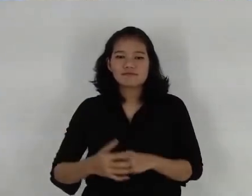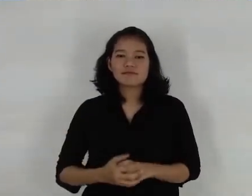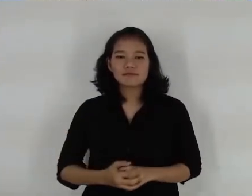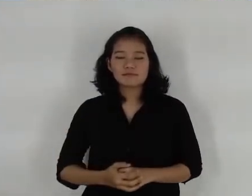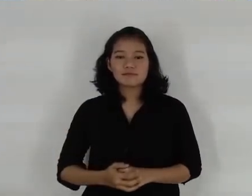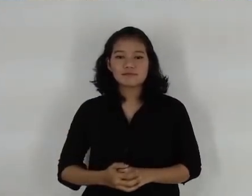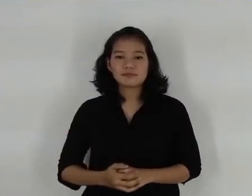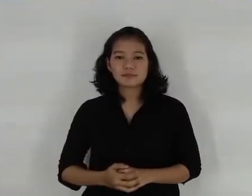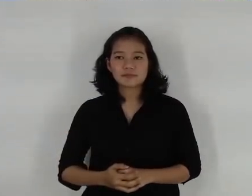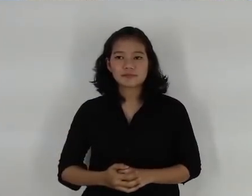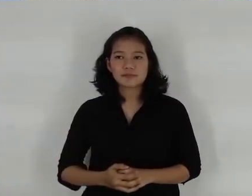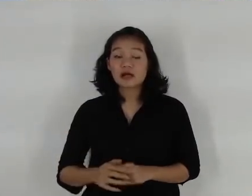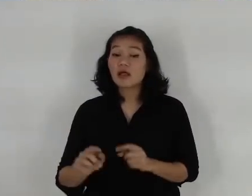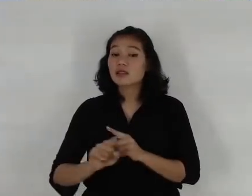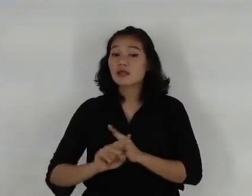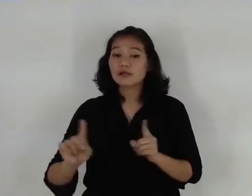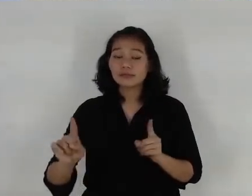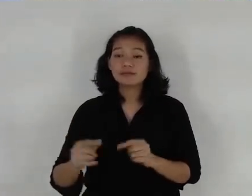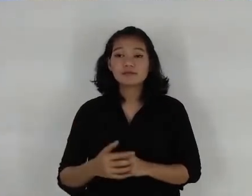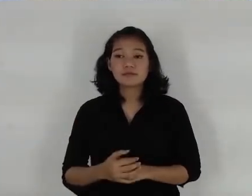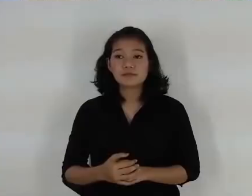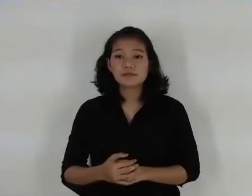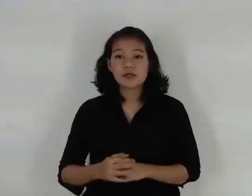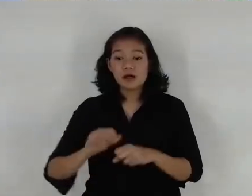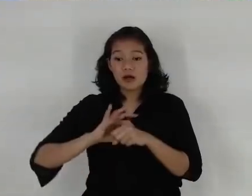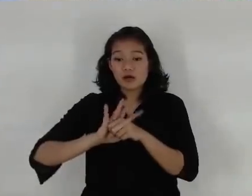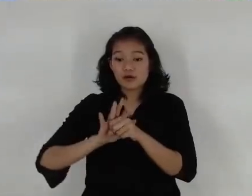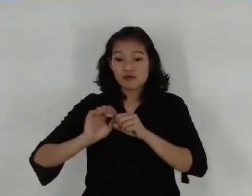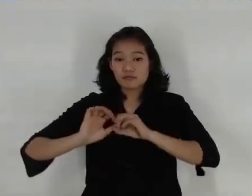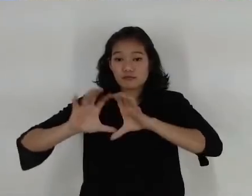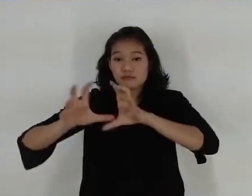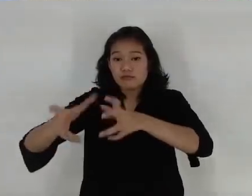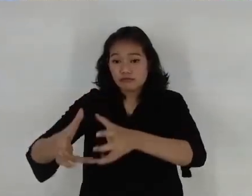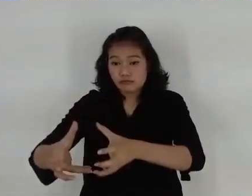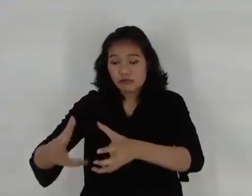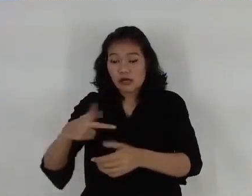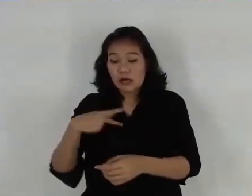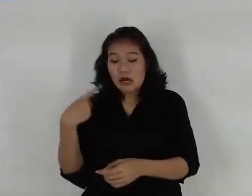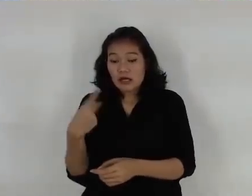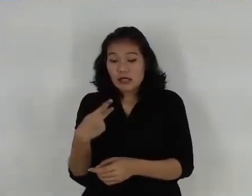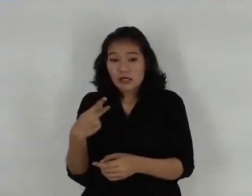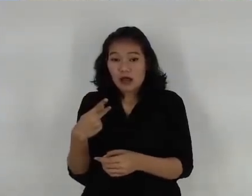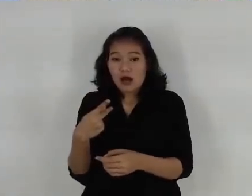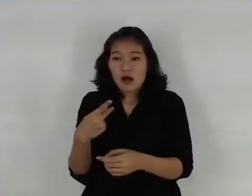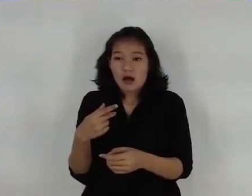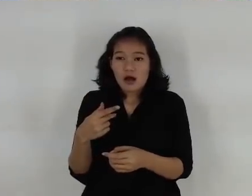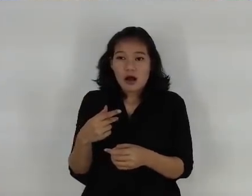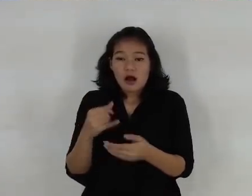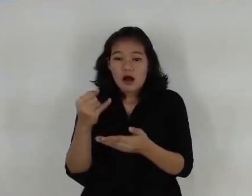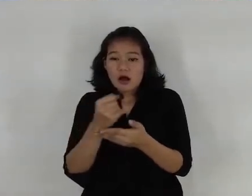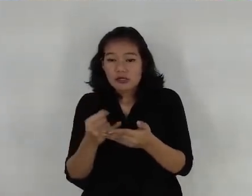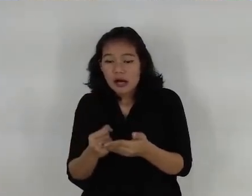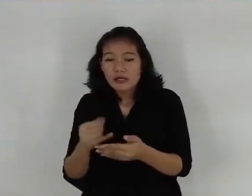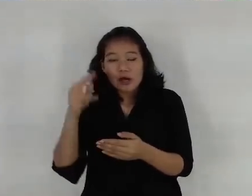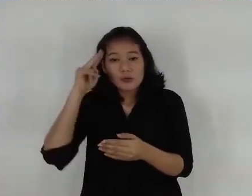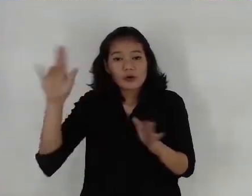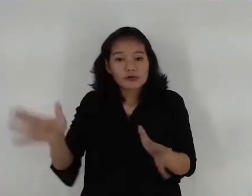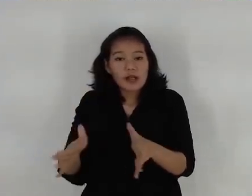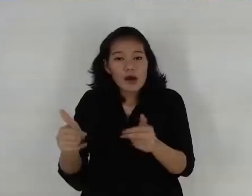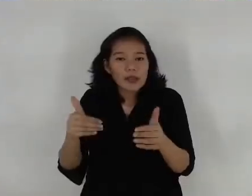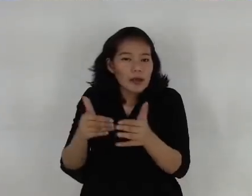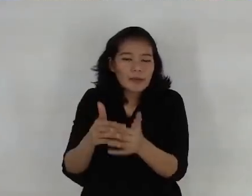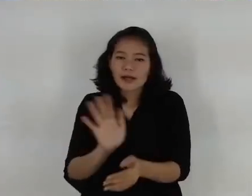pandemi Namun demikian pandemi tidaklah menjadi penghambat bagi berlangsungnya karya penyelamatan Allah